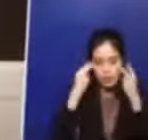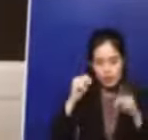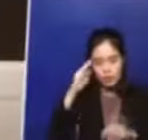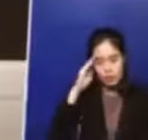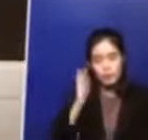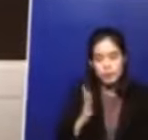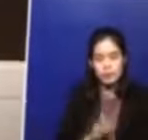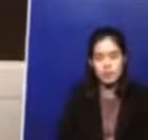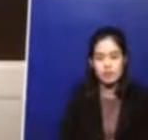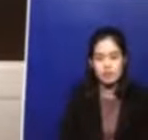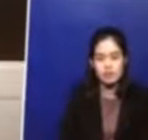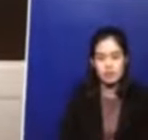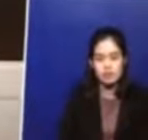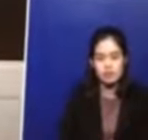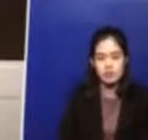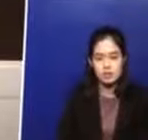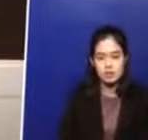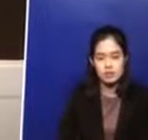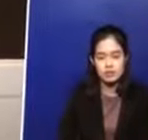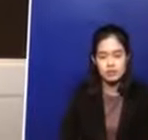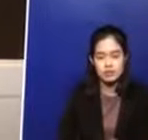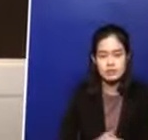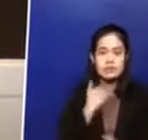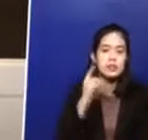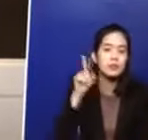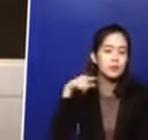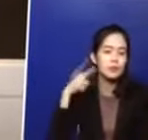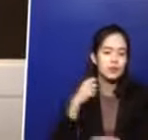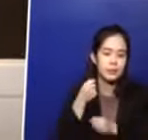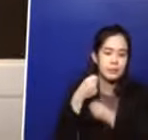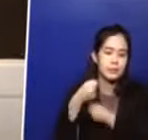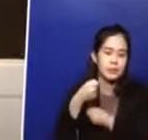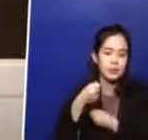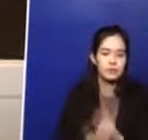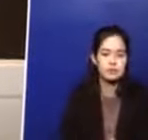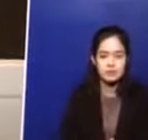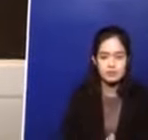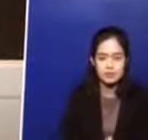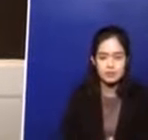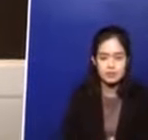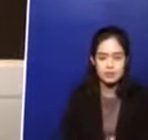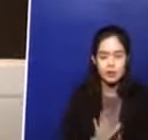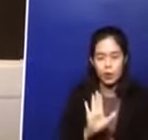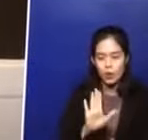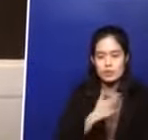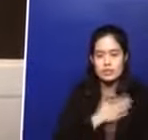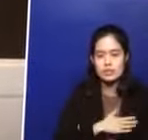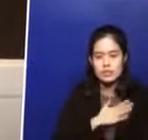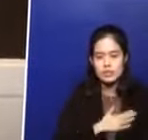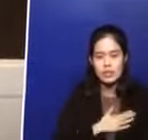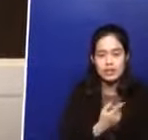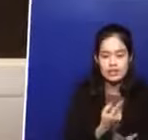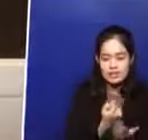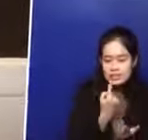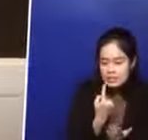นะคะกำลังจะเสียสีแล้วค่ะท่านประธานต้อง อย่าซ้อนกันนะครับเดี๋ยวก่อนครับเดี๋ยวทีละค